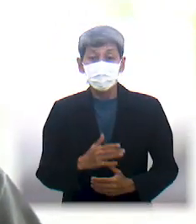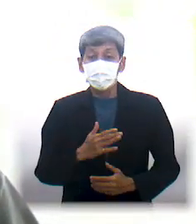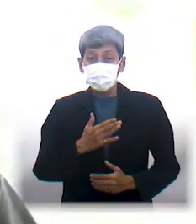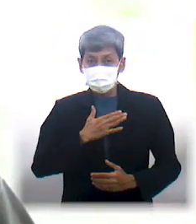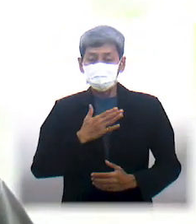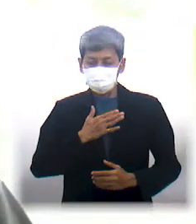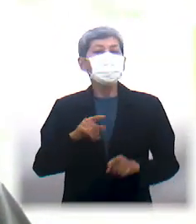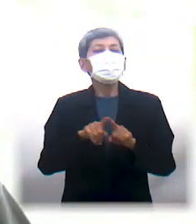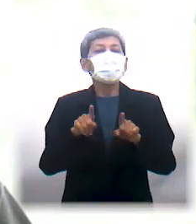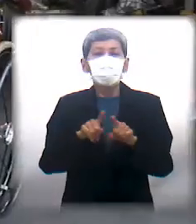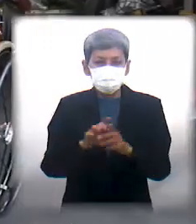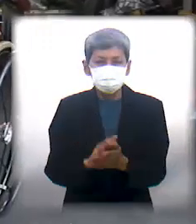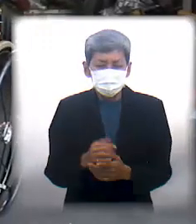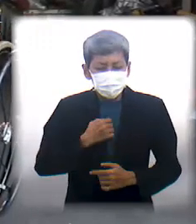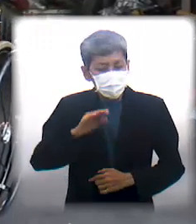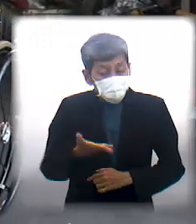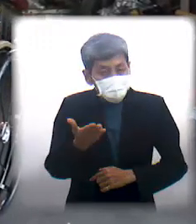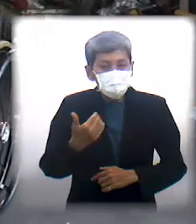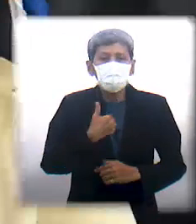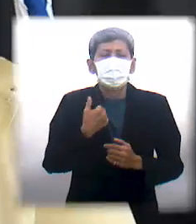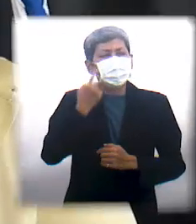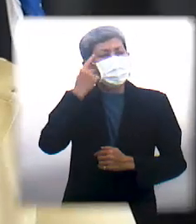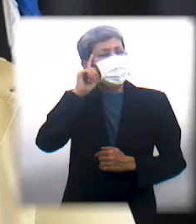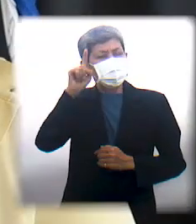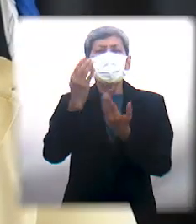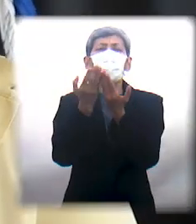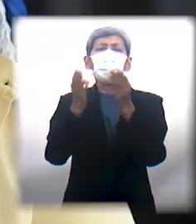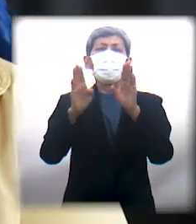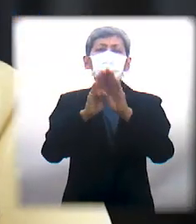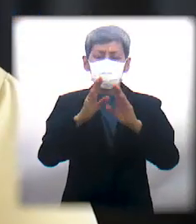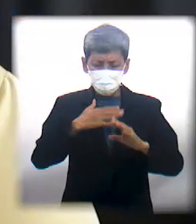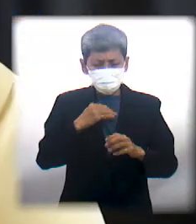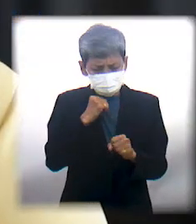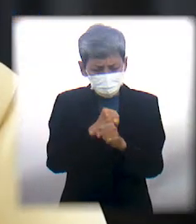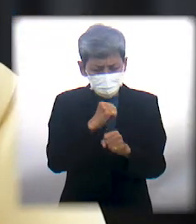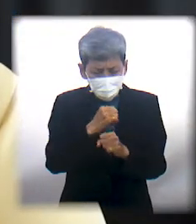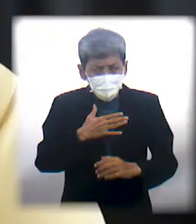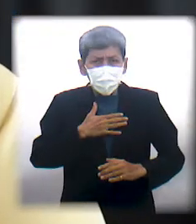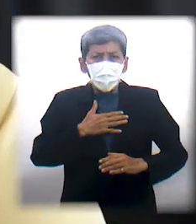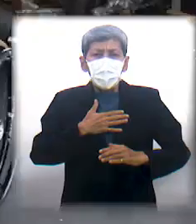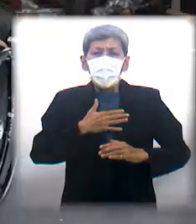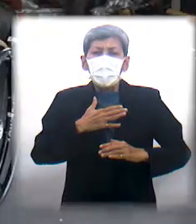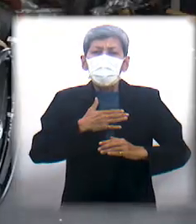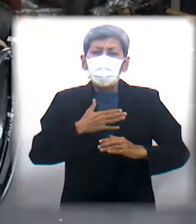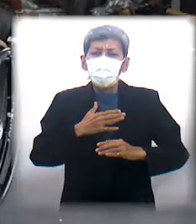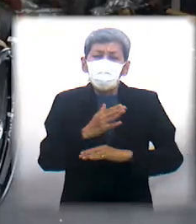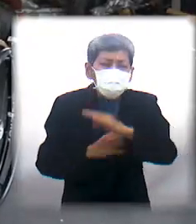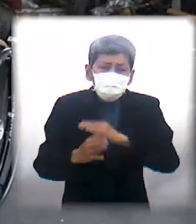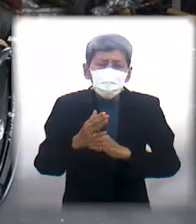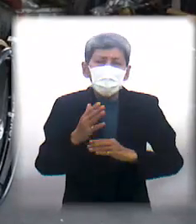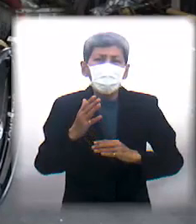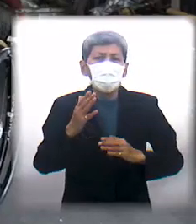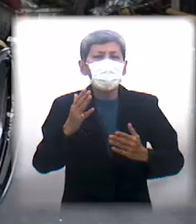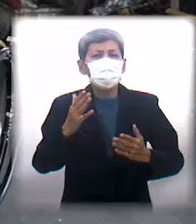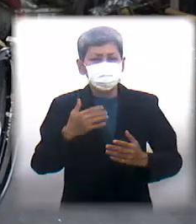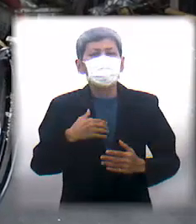เป็นคนที่ประสบอุบัติเหตุความคิดแรกของหนูก็คือครอบครัวเหมือนกันพี่ว่าเราเป็นคนที่ทำงานแล้ววันหนึ่งเราเกิดการเปลี่ยนแปล